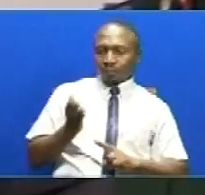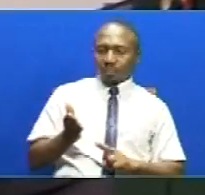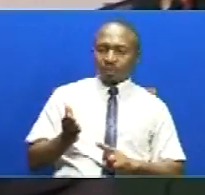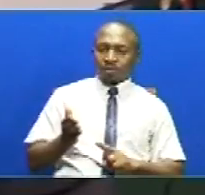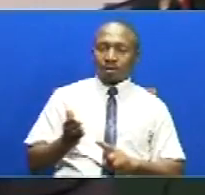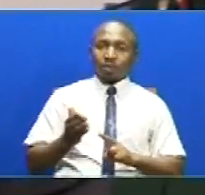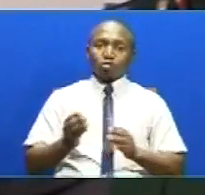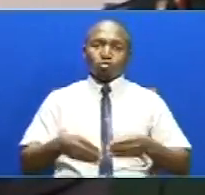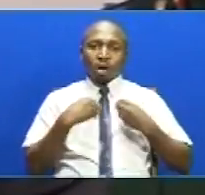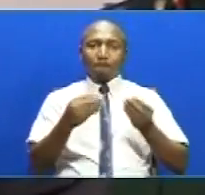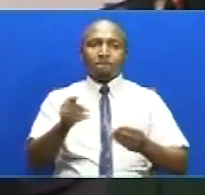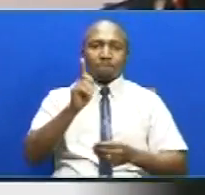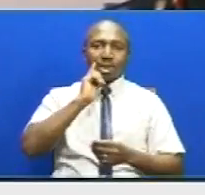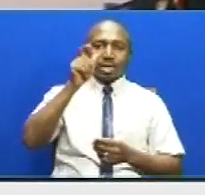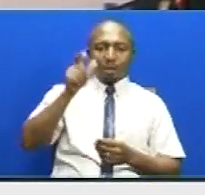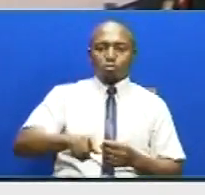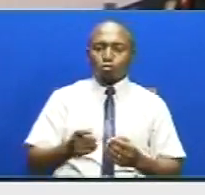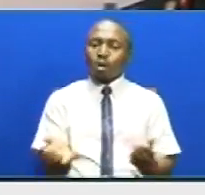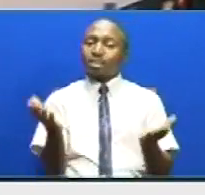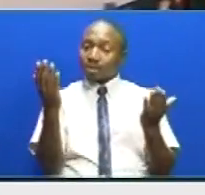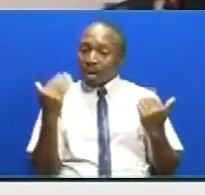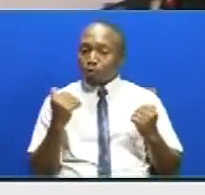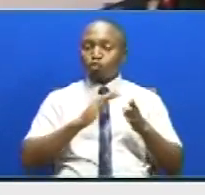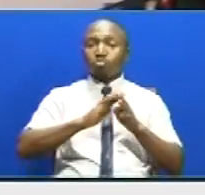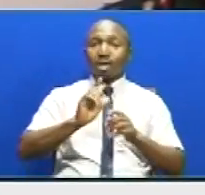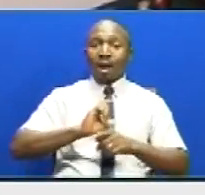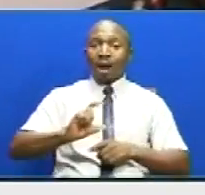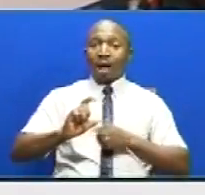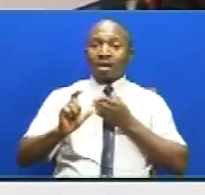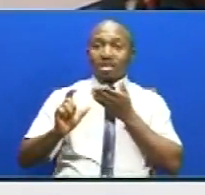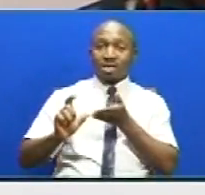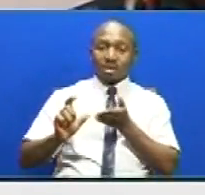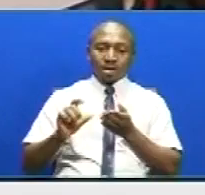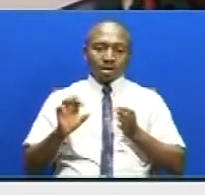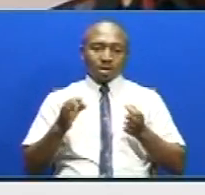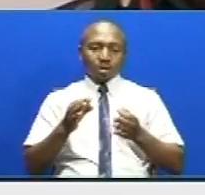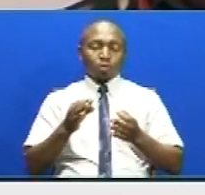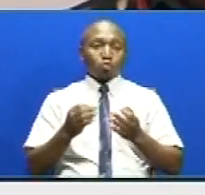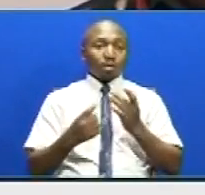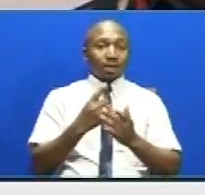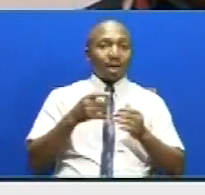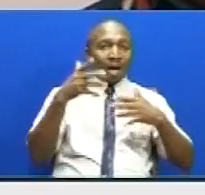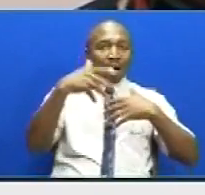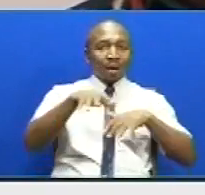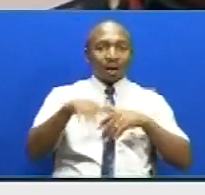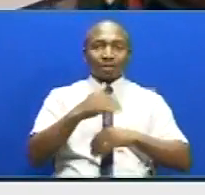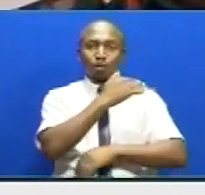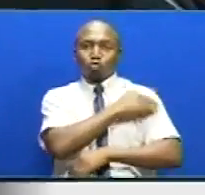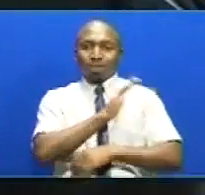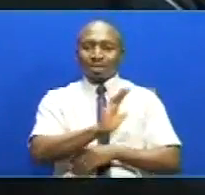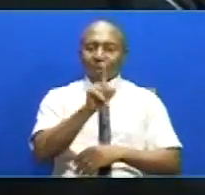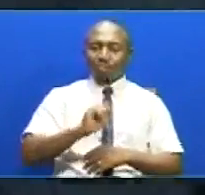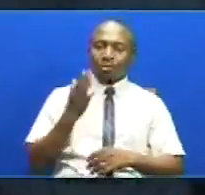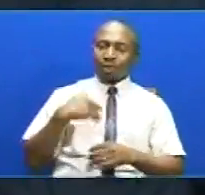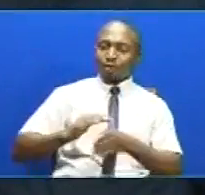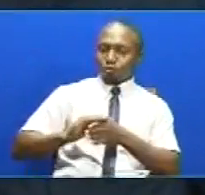kumpa kila mtu uwezekano wa kutumia kadi hii kwa kadri ya harakati za huduma zake ambazo atataka kuzitumia.